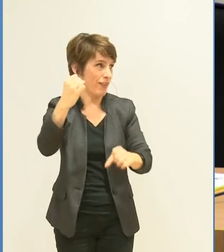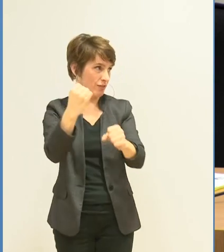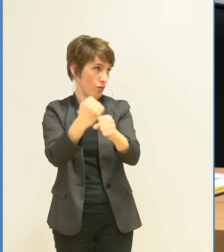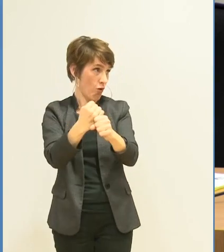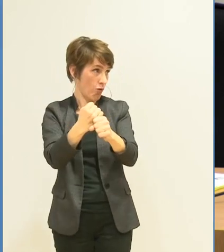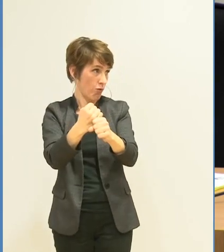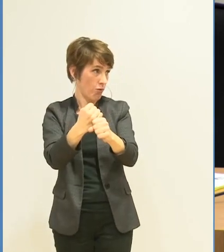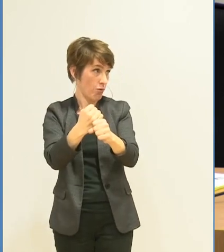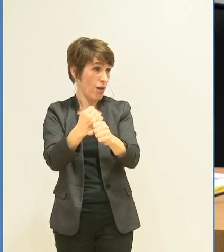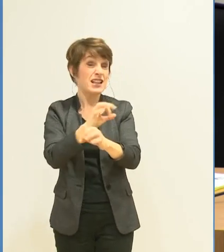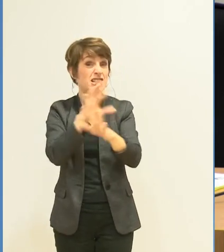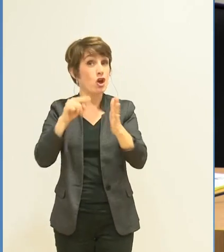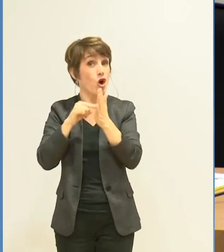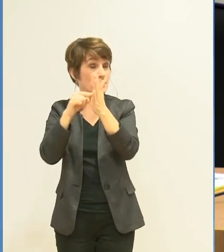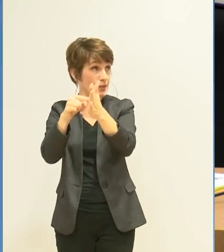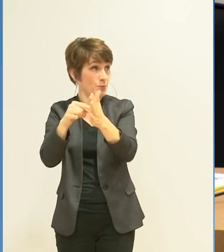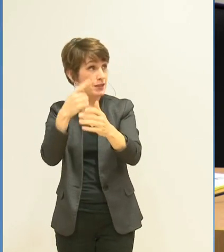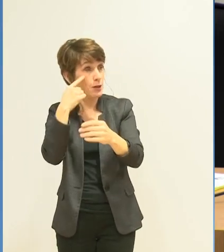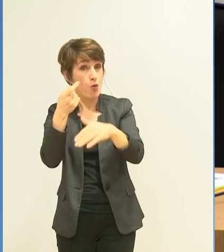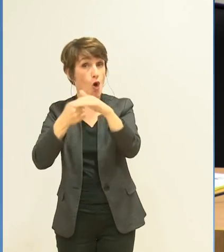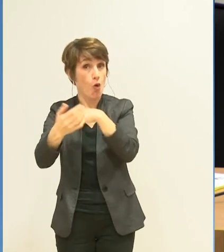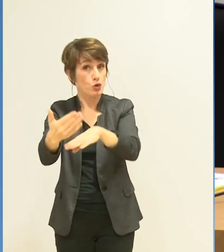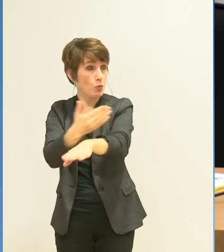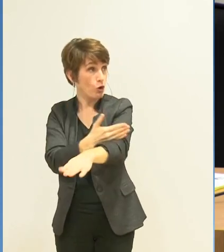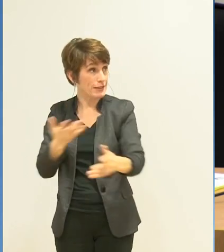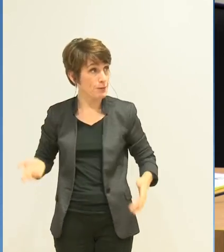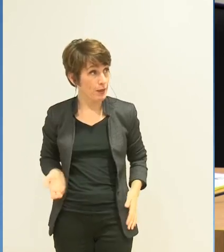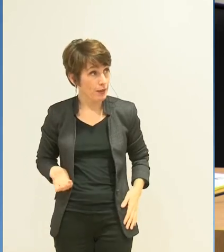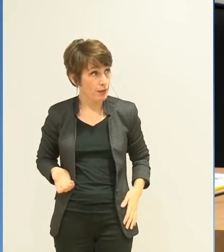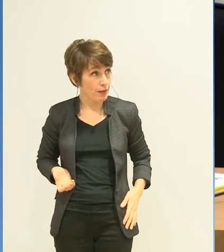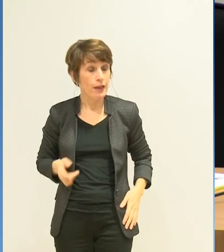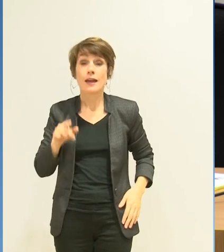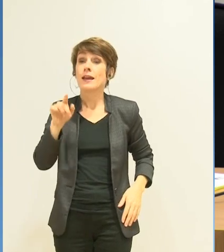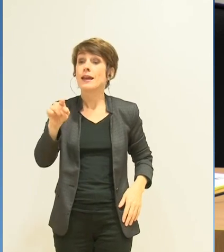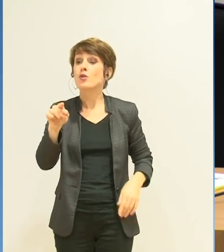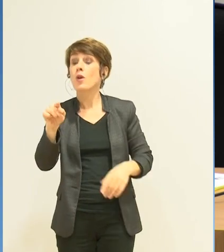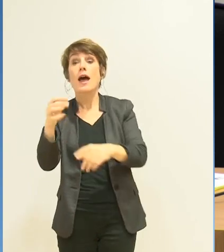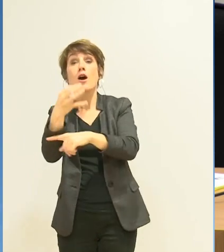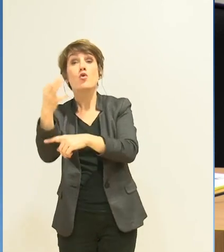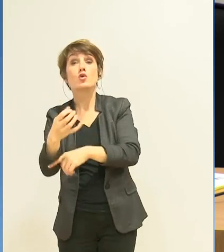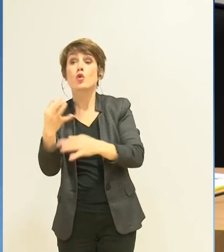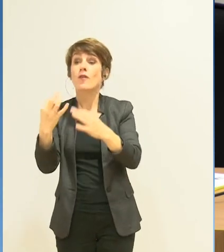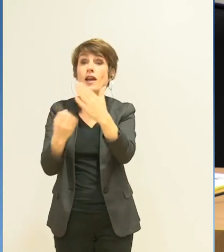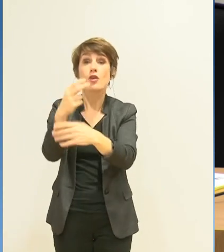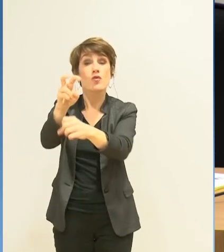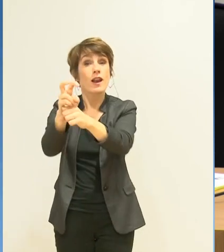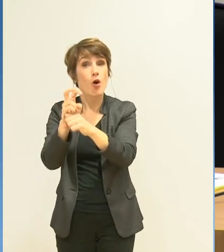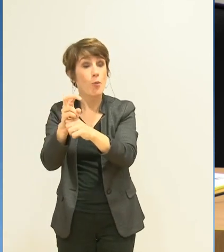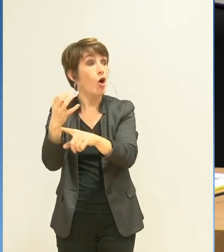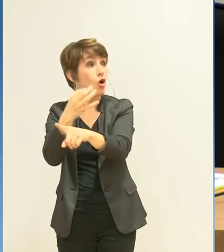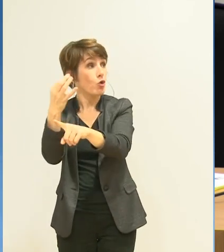suis un tableau où l'on observe que ces emprunts le taux d'intérêt effectif au bp 2016